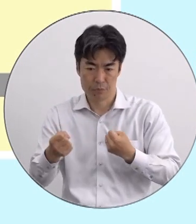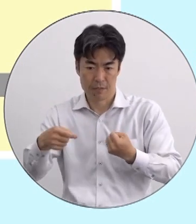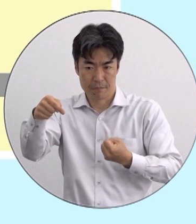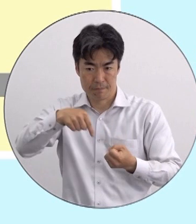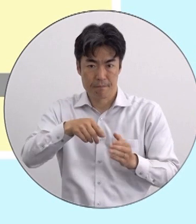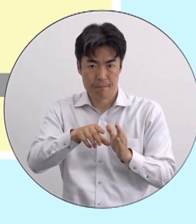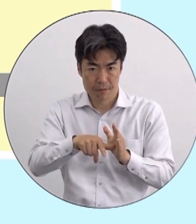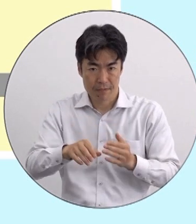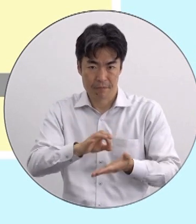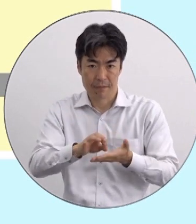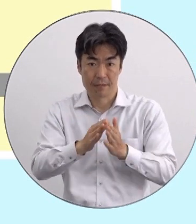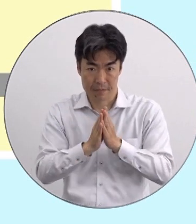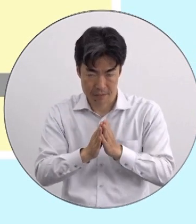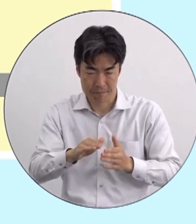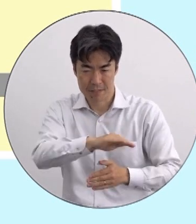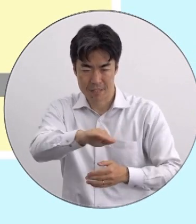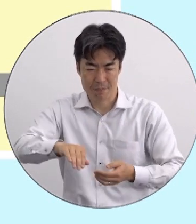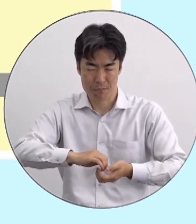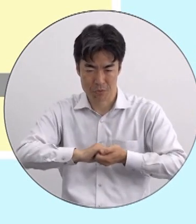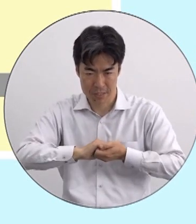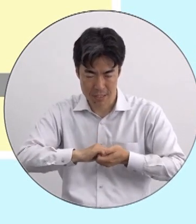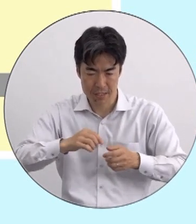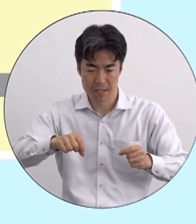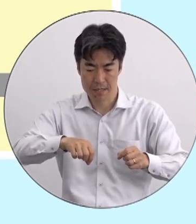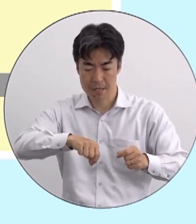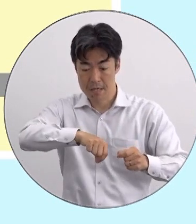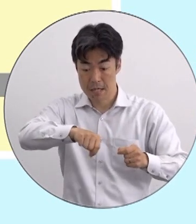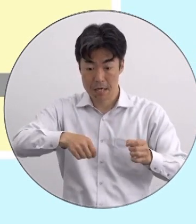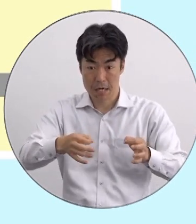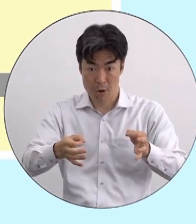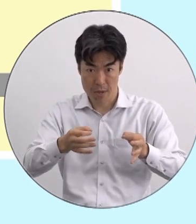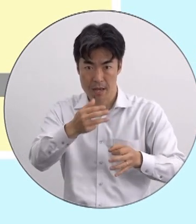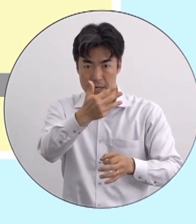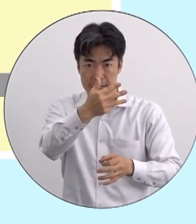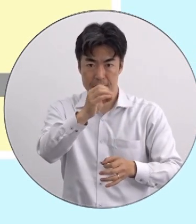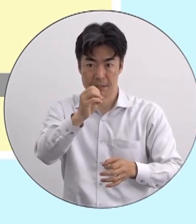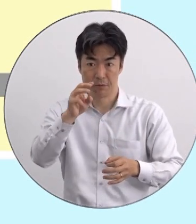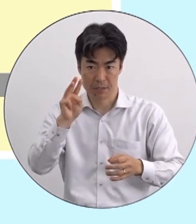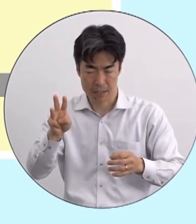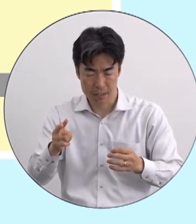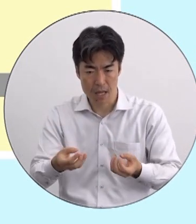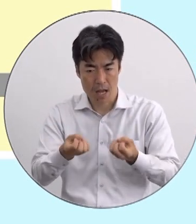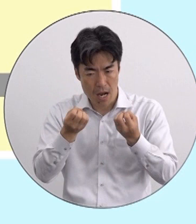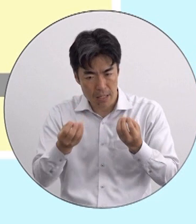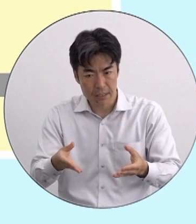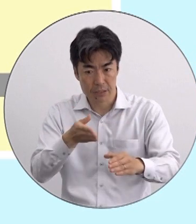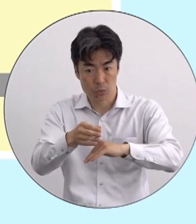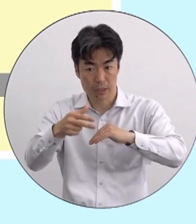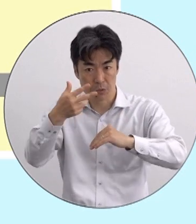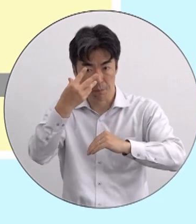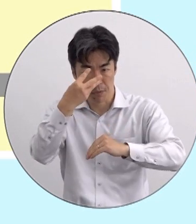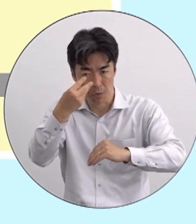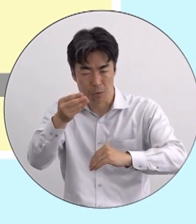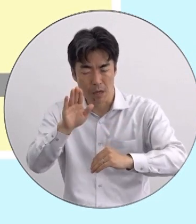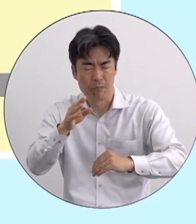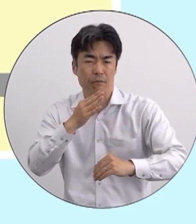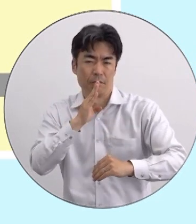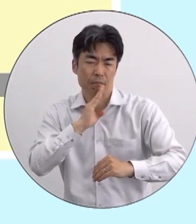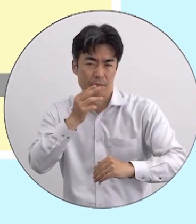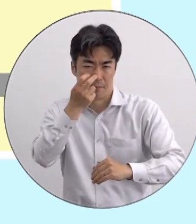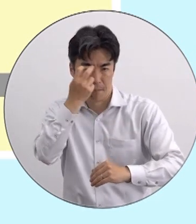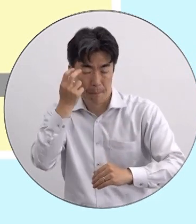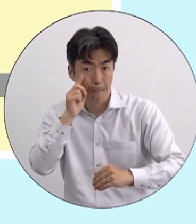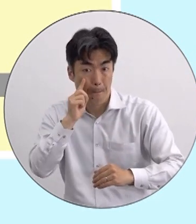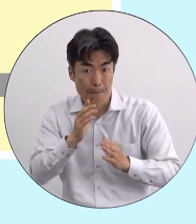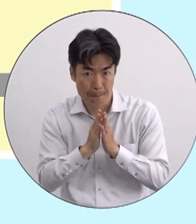越しの際はご利用ください。皆さんもぜひカフェ803で新たな越谷市の魅力を発見してみ